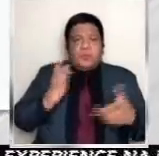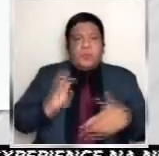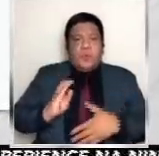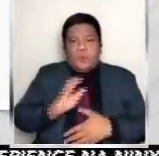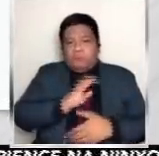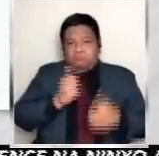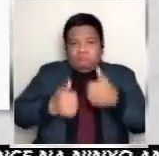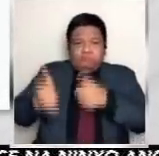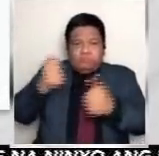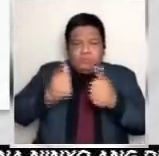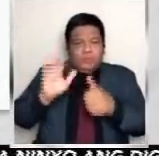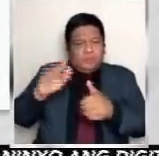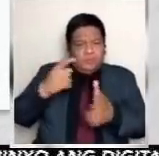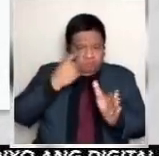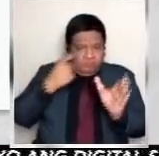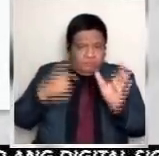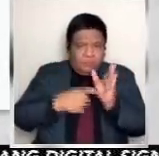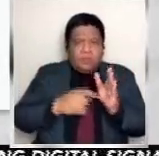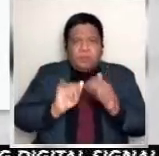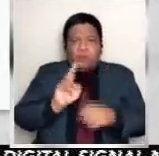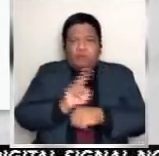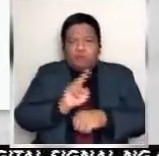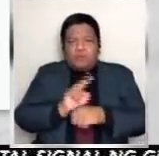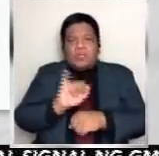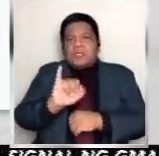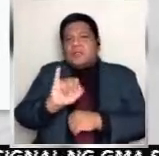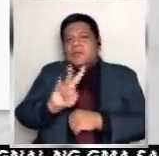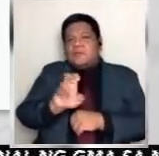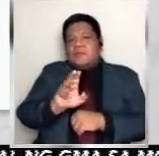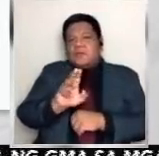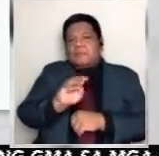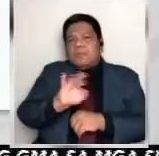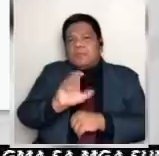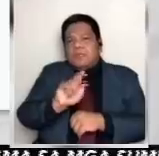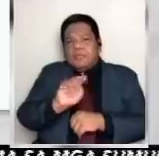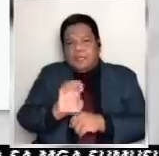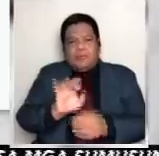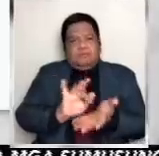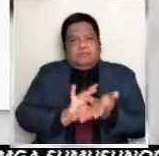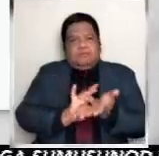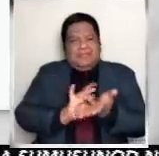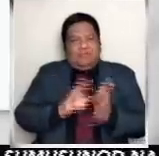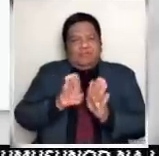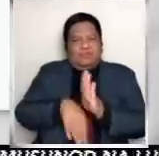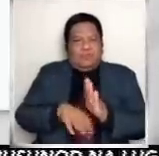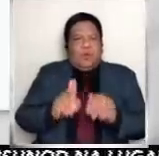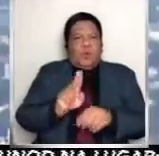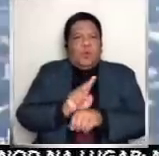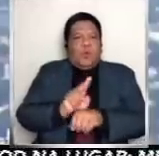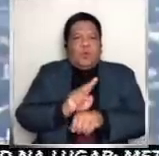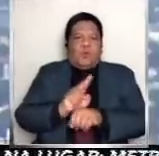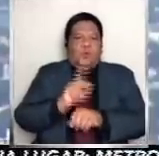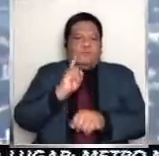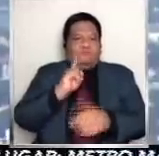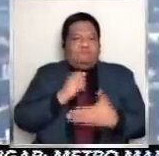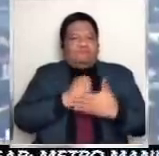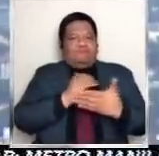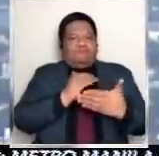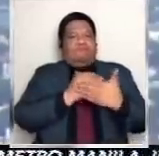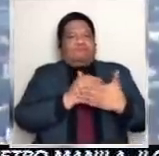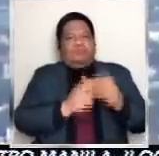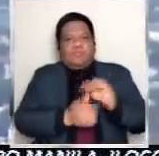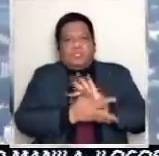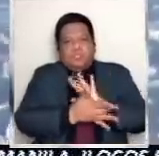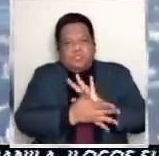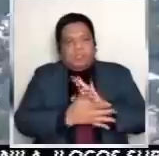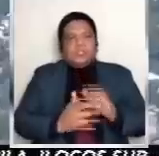ang paggamit ng ivermectin bilang murang gamot laban sa COVID-19 sa gitna ng pandemya. Ang apelang yan,